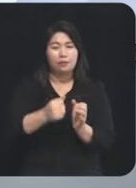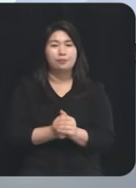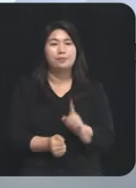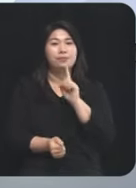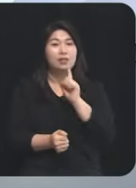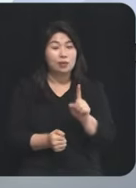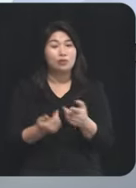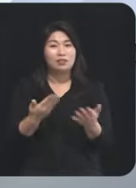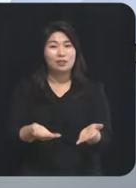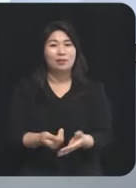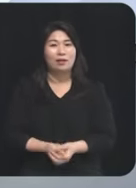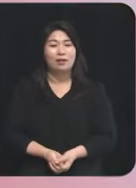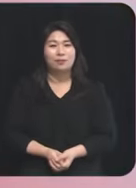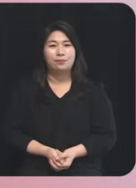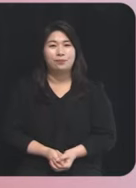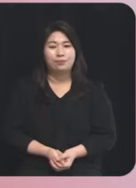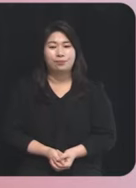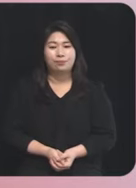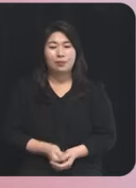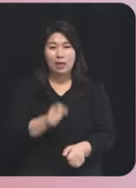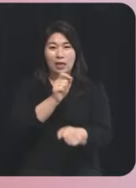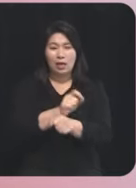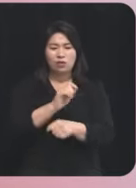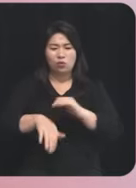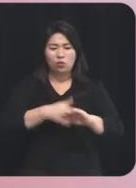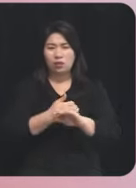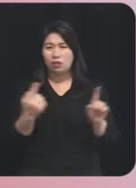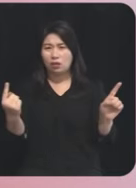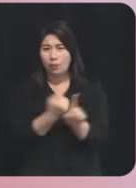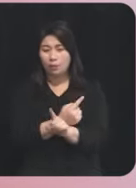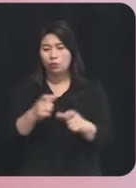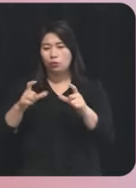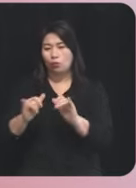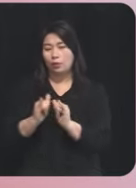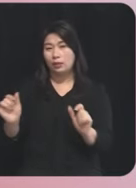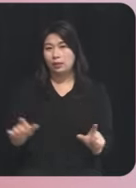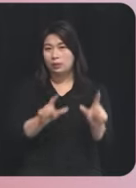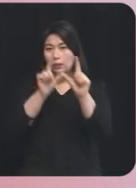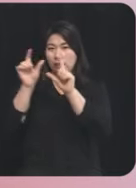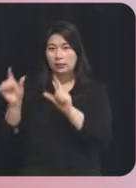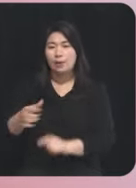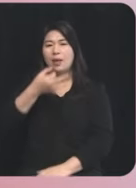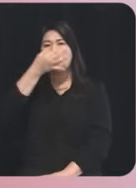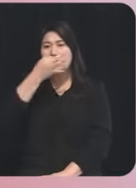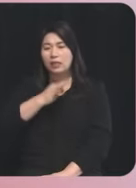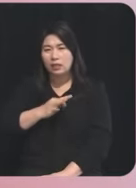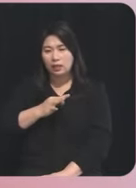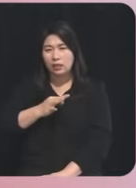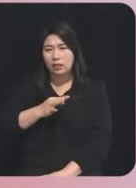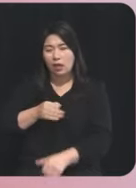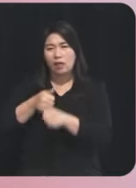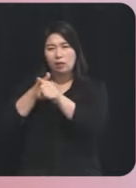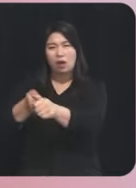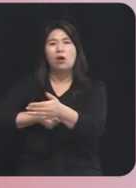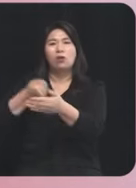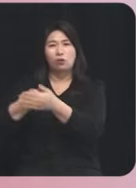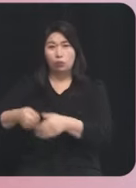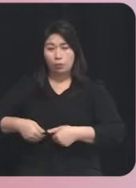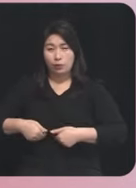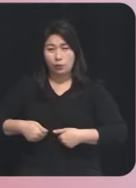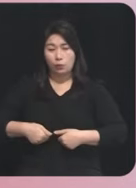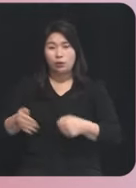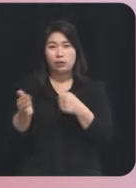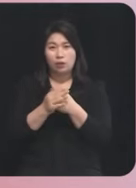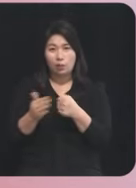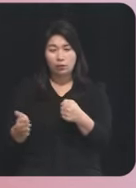1분 드립니다. 네, 행정체제 개편은 도민들의 삶에 이익이 되는 방향으로 추진되어야 합니다. 그런